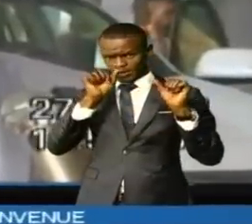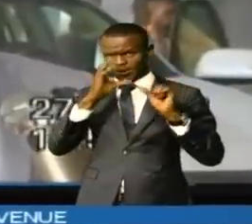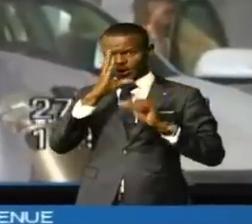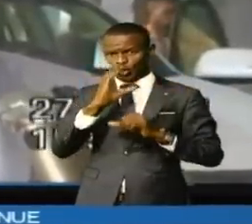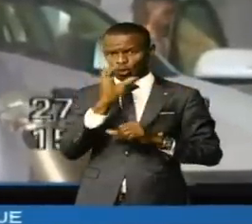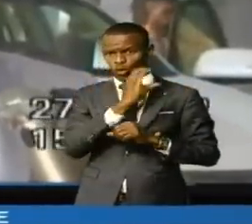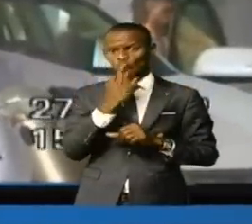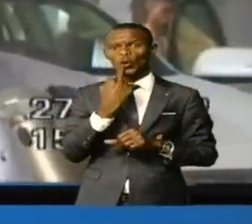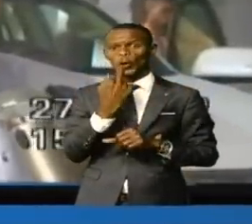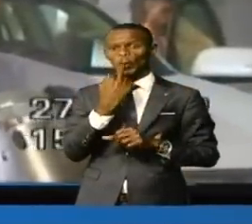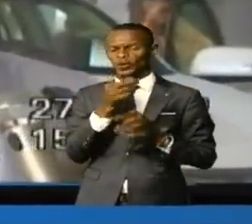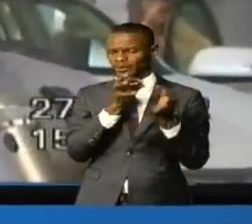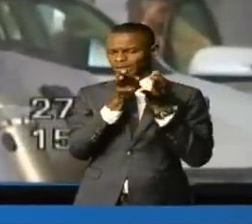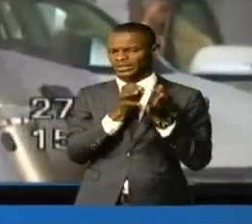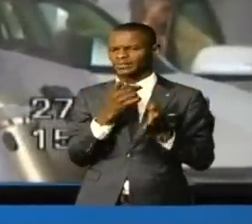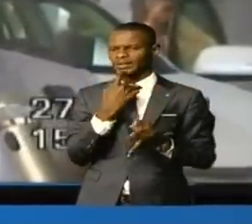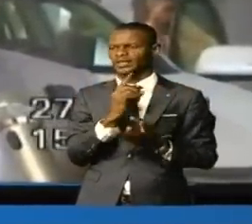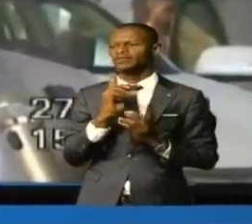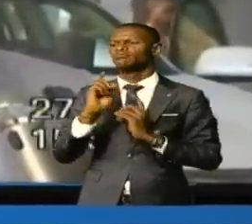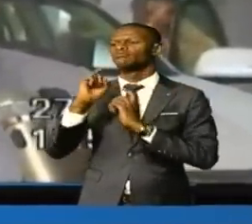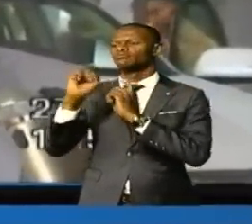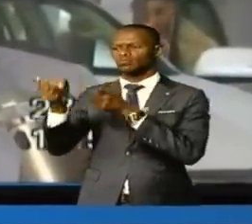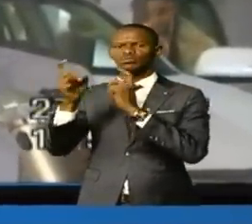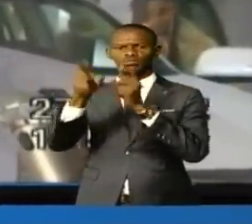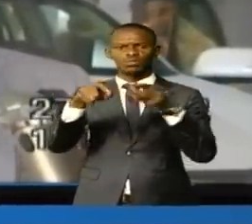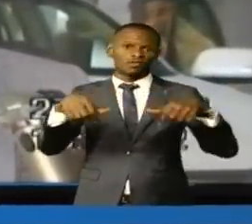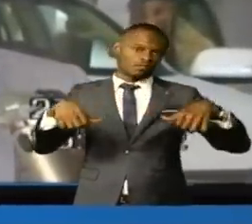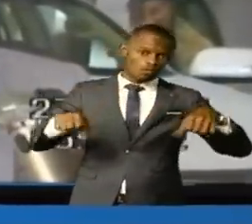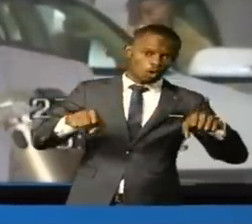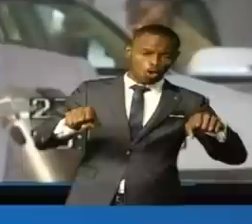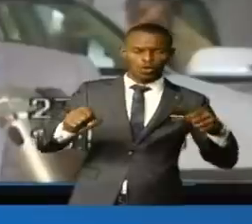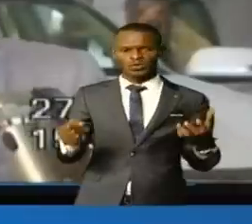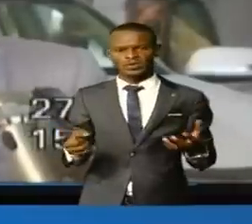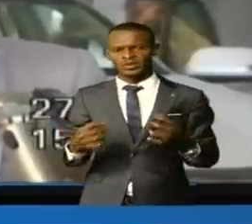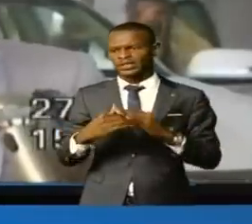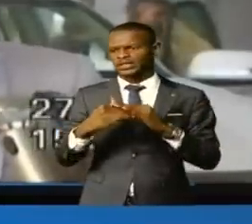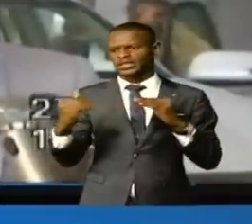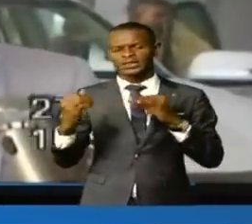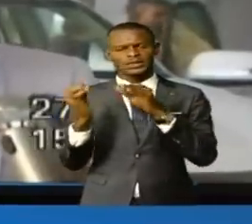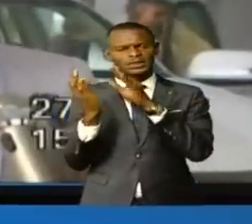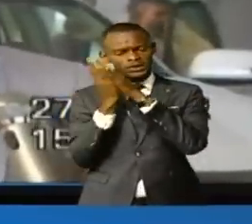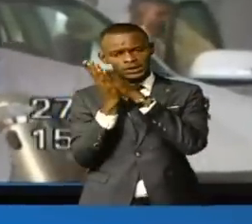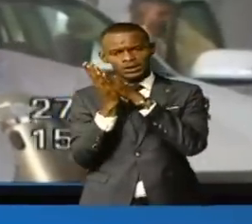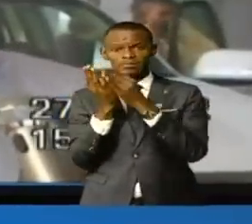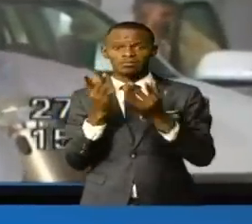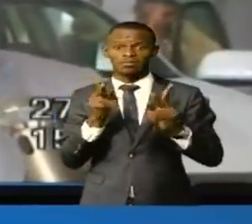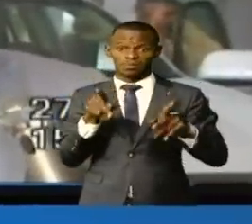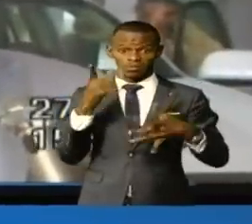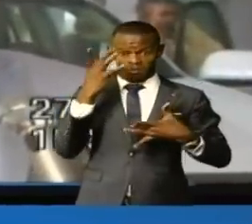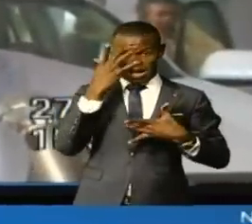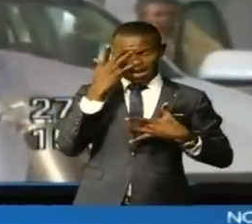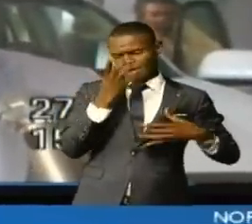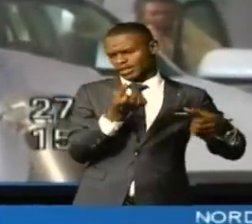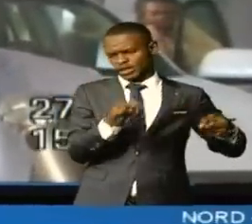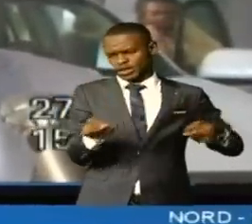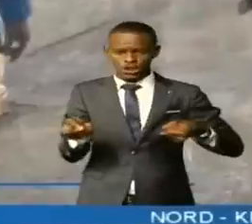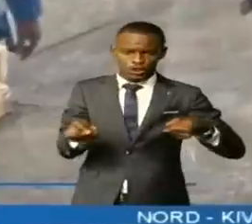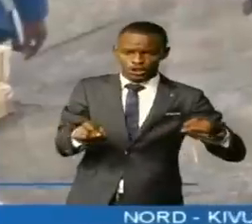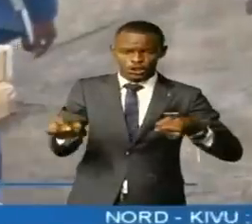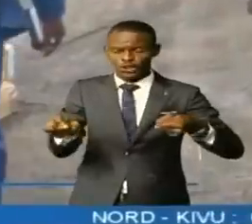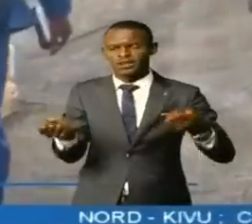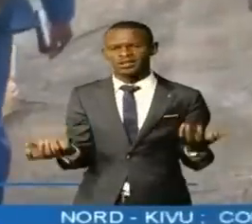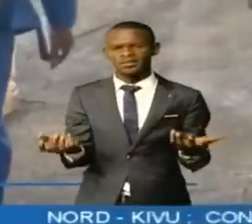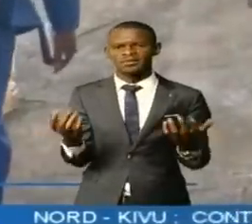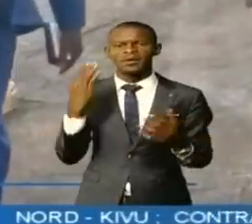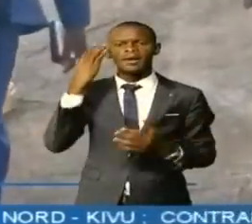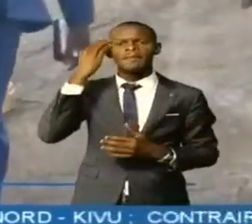volontaires, on a eu aussi des matériels de prévention pour le Covid. À Mbandaka, il y a des matériels d'Ebola. Nous